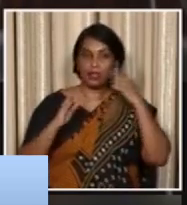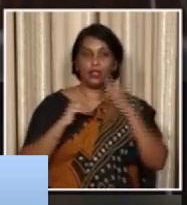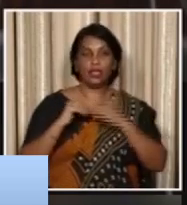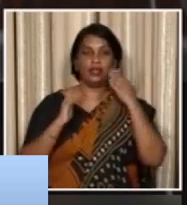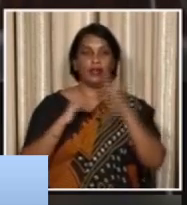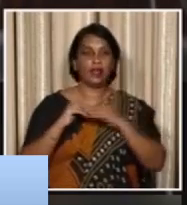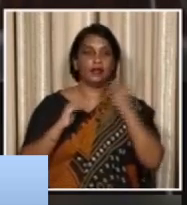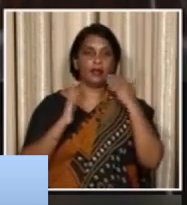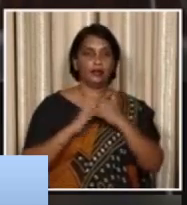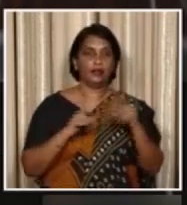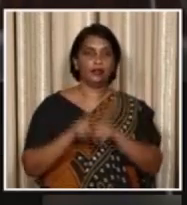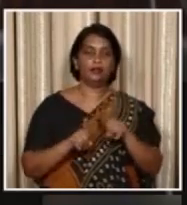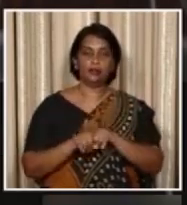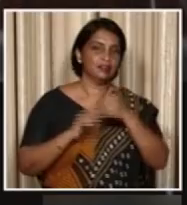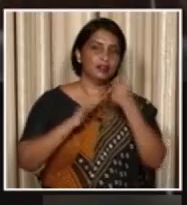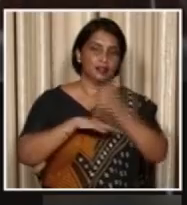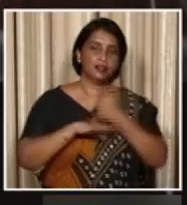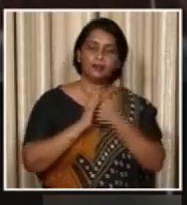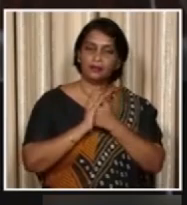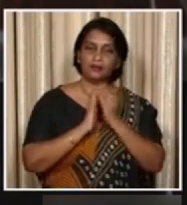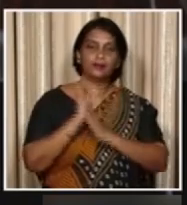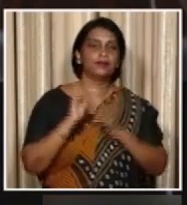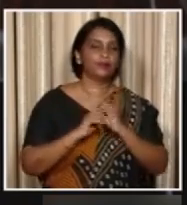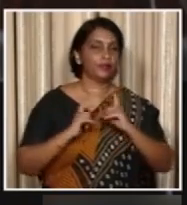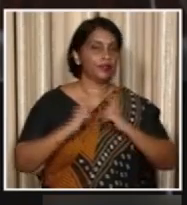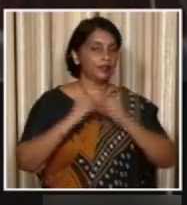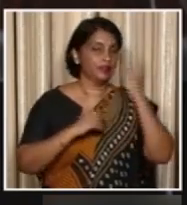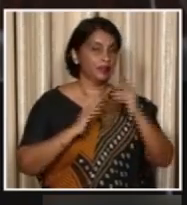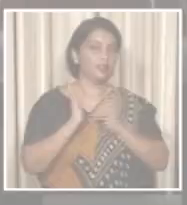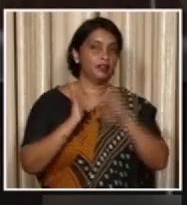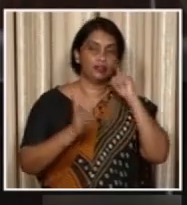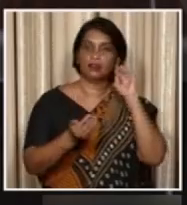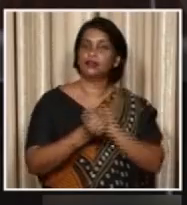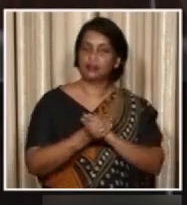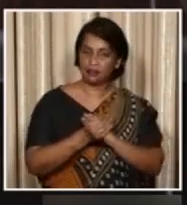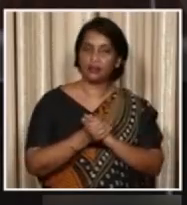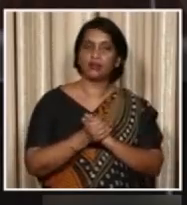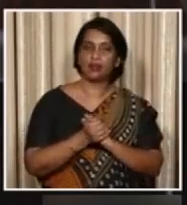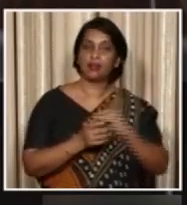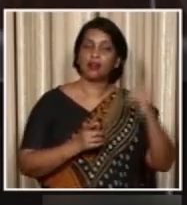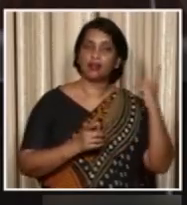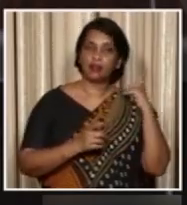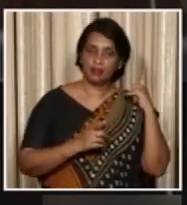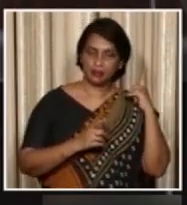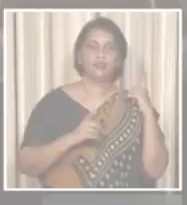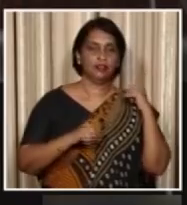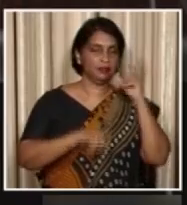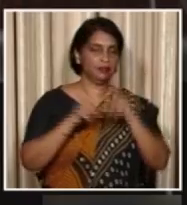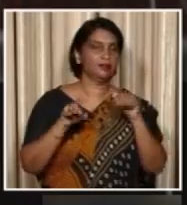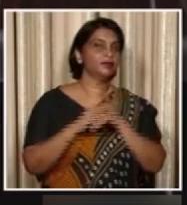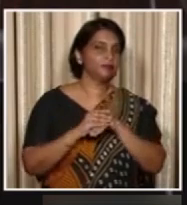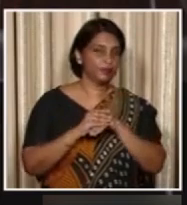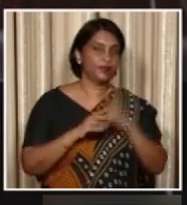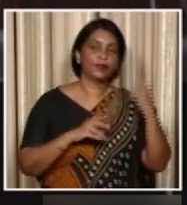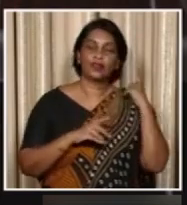කිරීමේ හැකියාව අද යුද බිමට ඇවිල්ලා තියෙනවා. අනාගතයේ ජාතික ආරක්ෂාව සම්බන්ධයෙන් හමුදාවේ ඉන්න සංඛ්‍යාව වැඩගත් නැහැ.